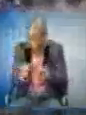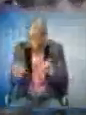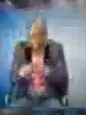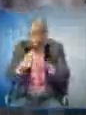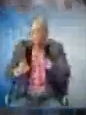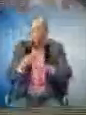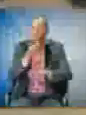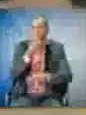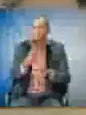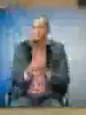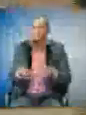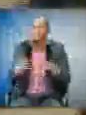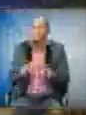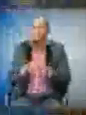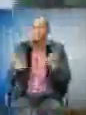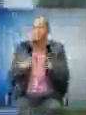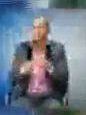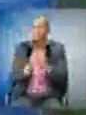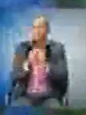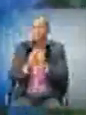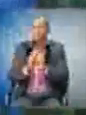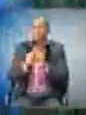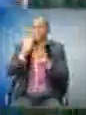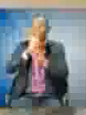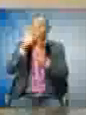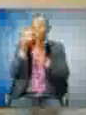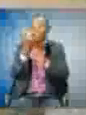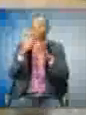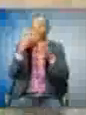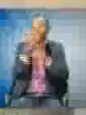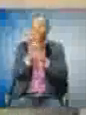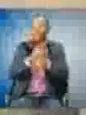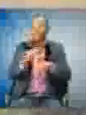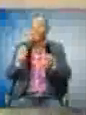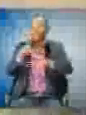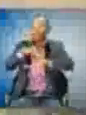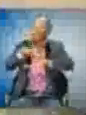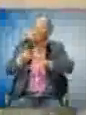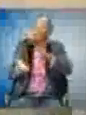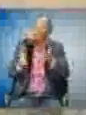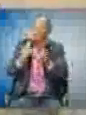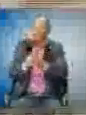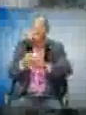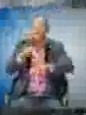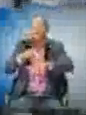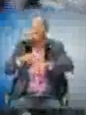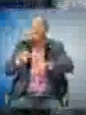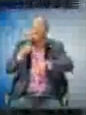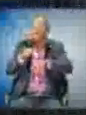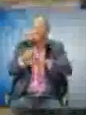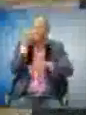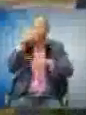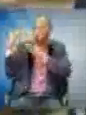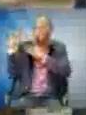en rapport avec les conditions générales du travail. Les pauvres ouvriers œuvrent les pieds nus ou presque. Ils ont des babouches alors que leur